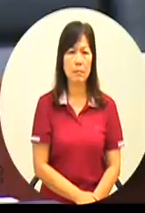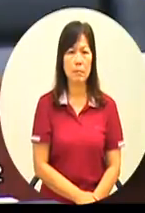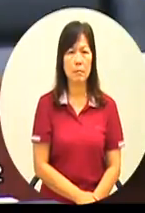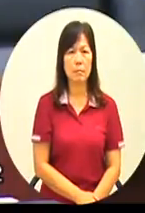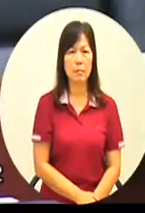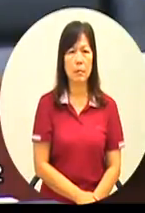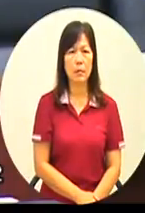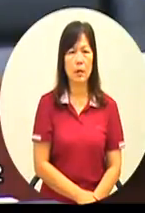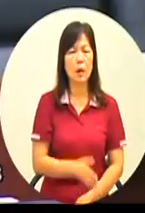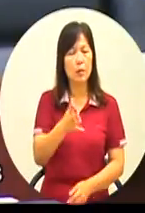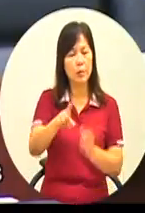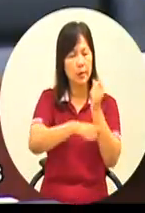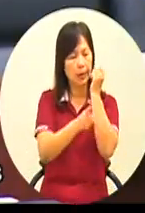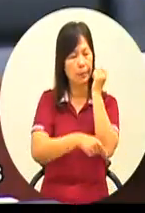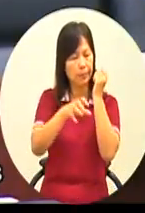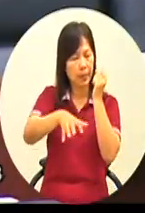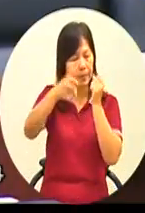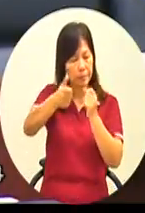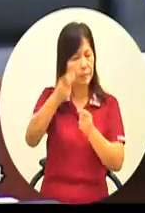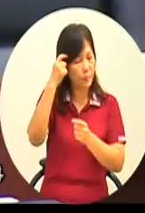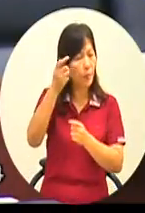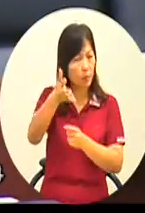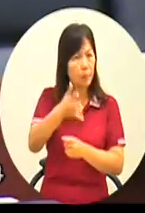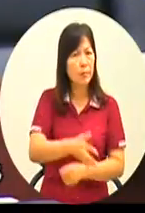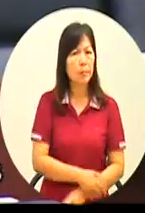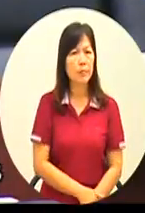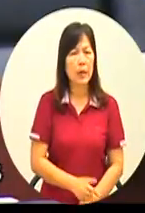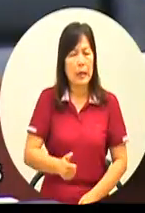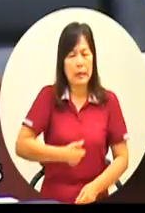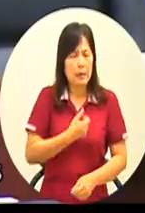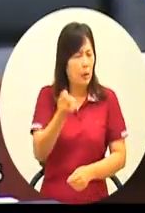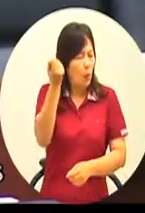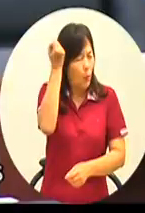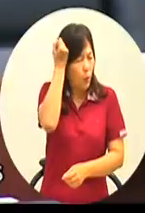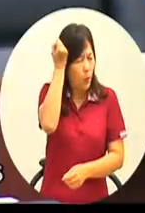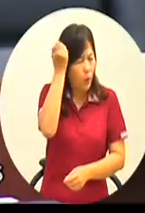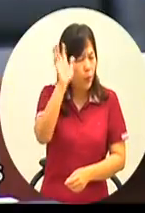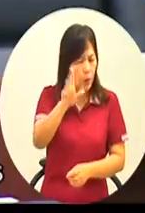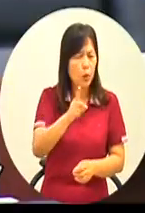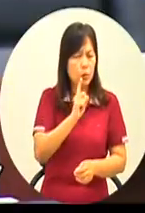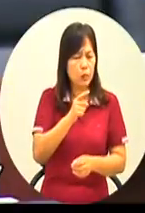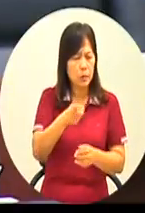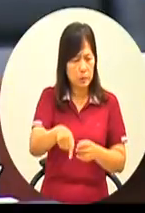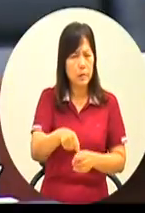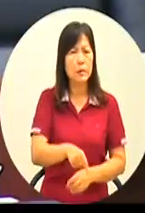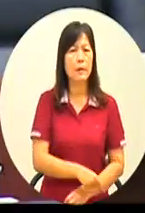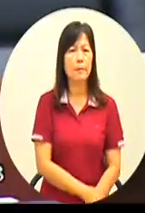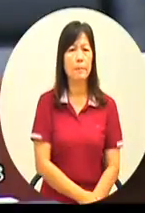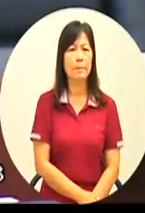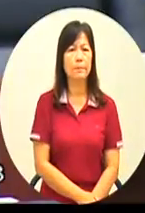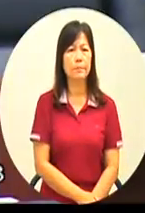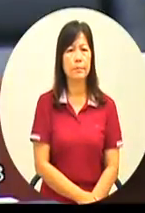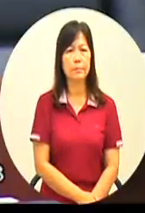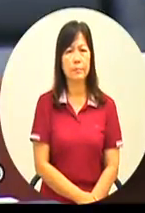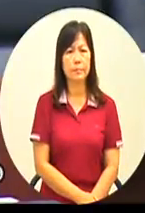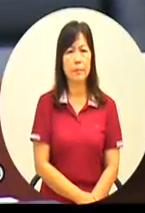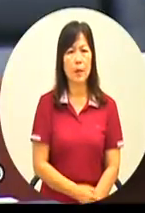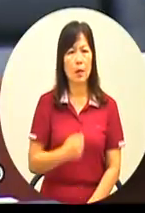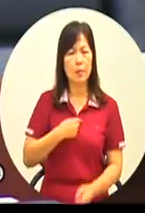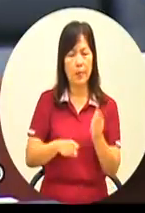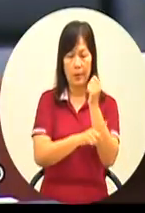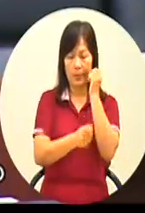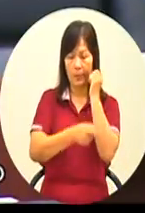我们法制局局长，真正很痛苦的啦。说到这一段，我们法制